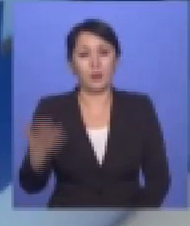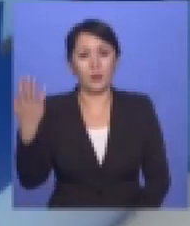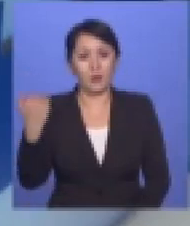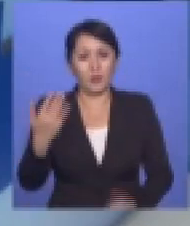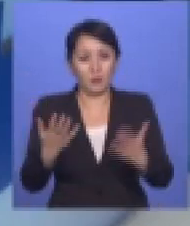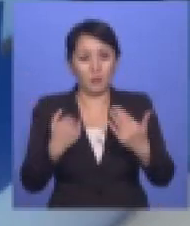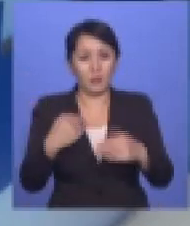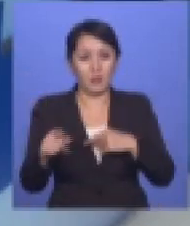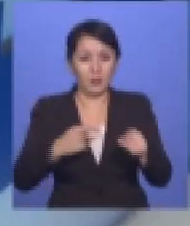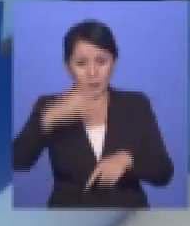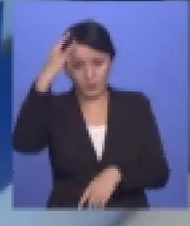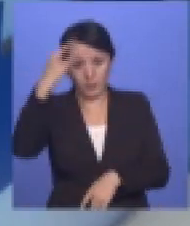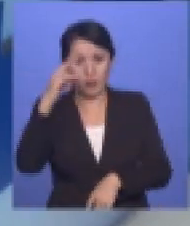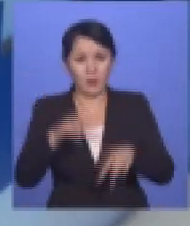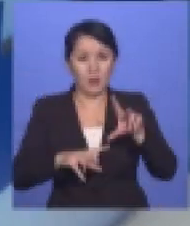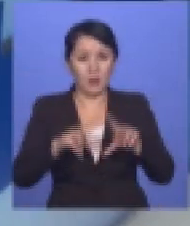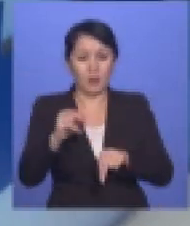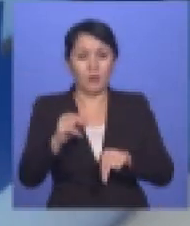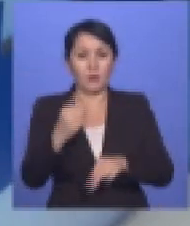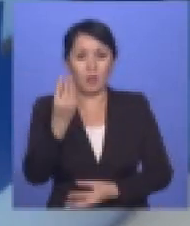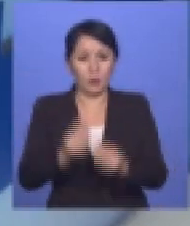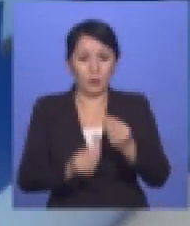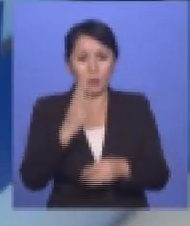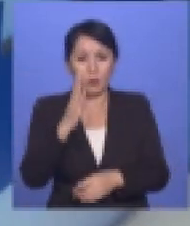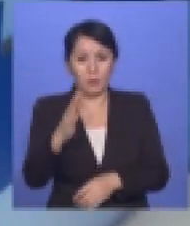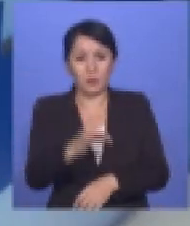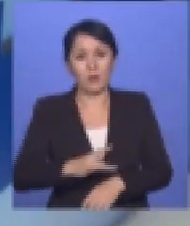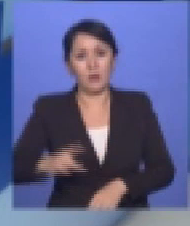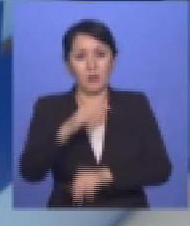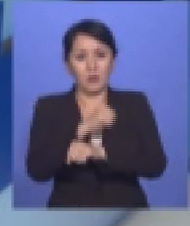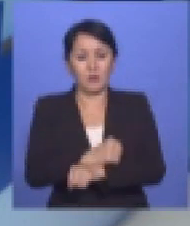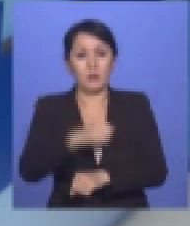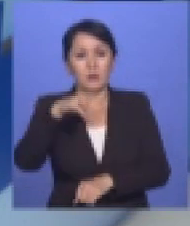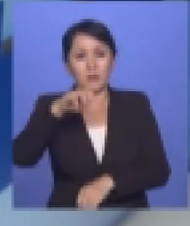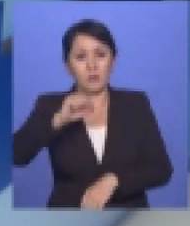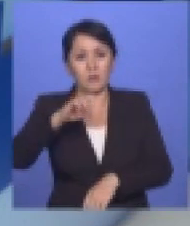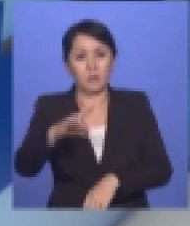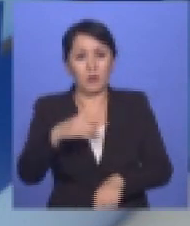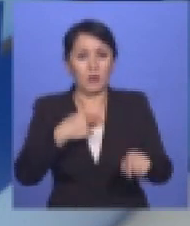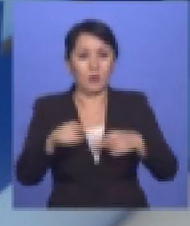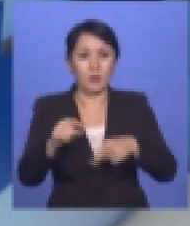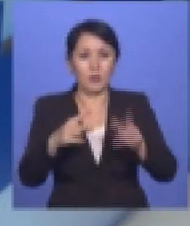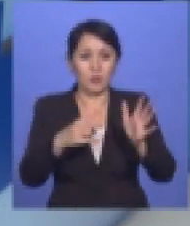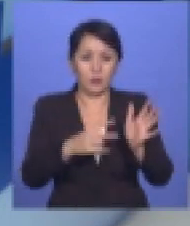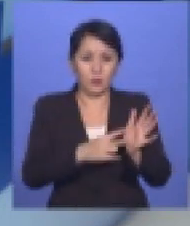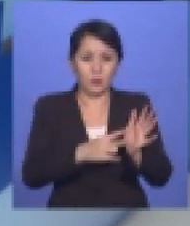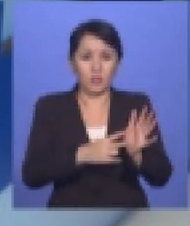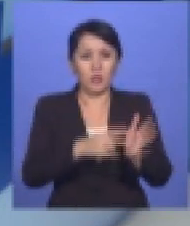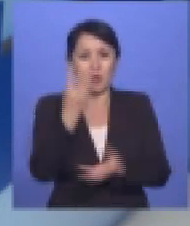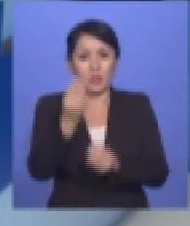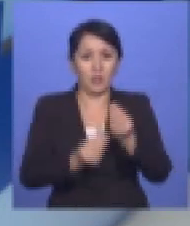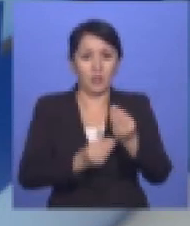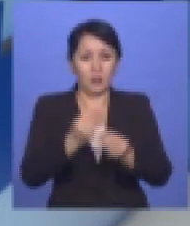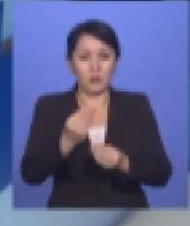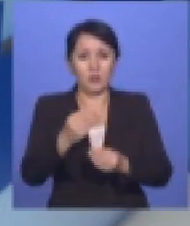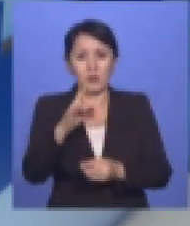Өткен демалыс күндері футболдан Қазақстан чемпионатының кезекті ойындары өтті. Өңір намысын қорғайтын Қызылжар футбол клубы 7-ші тур аясында өз